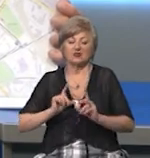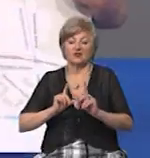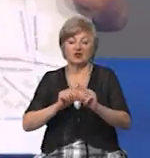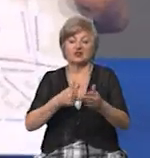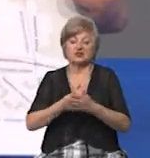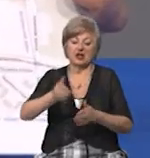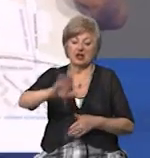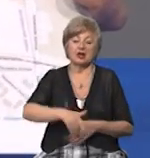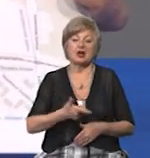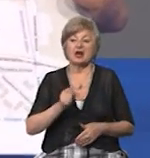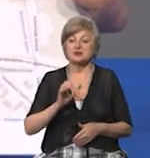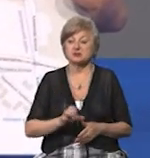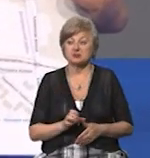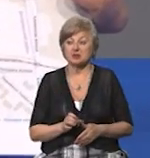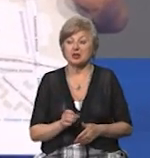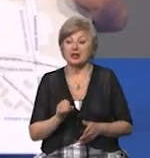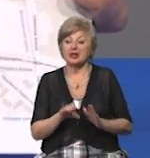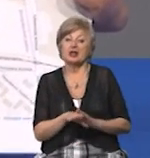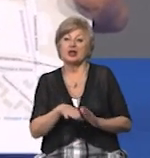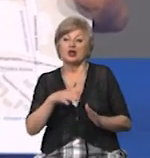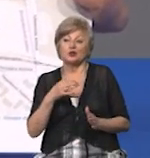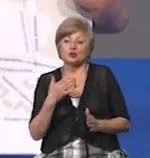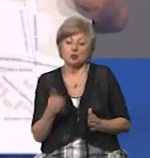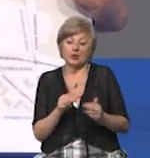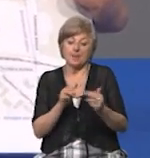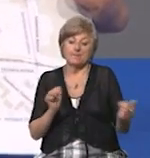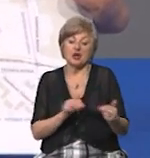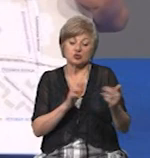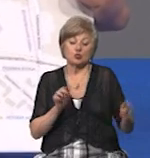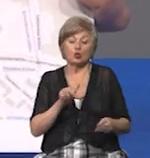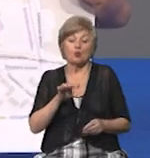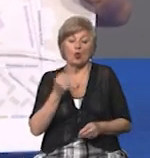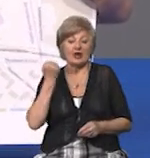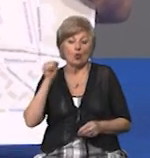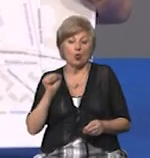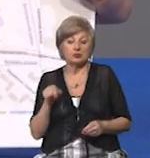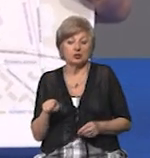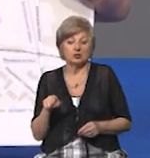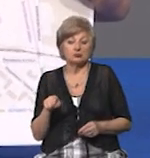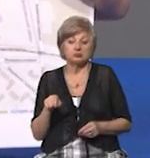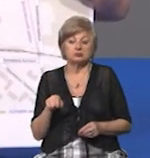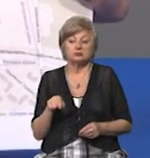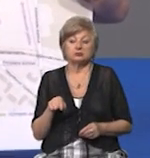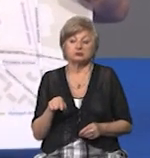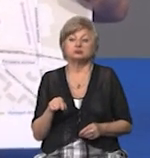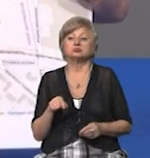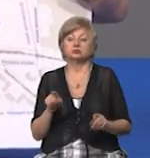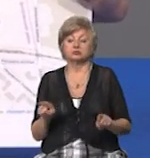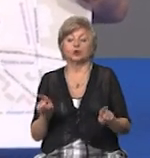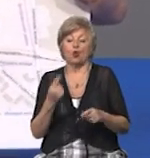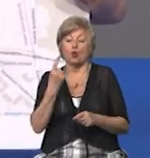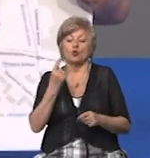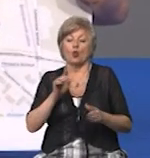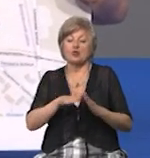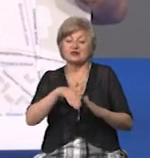без проблем. І у бік мостів по Рекордній і сюди поверхні організований